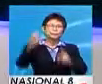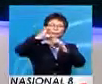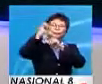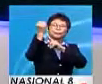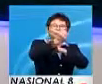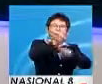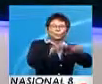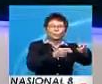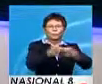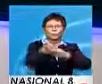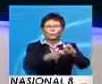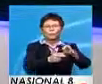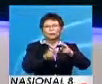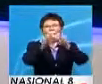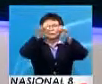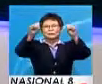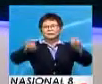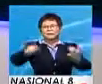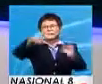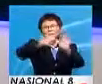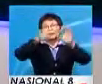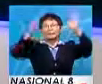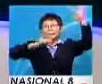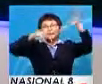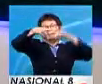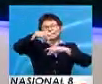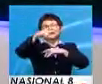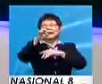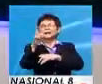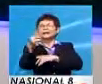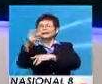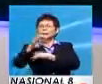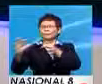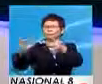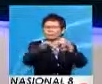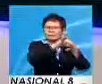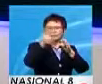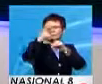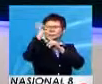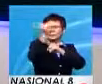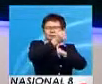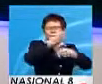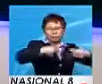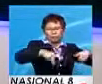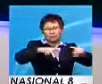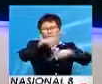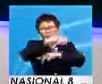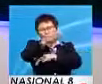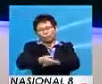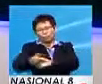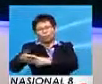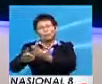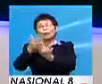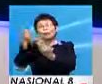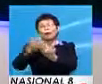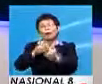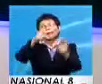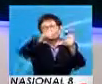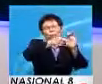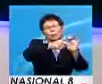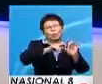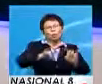persatuan pengusaha-pengusaha stesen minyak Malaysia pidam akan bekerjasama dengan persatuan pemasar dan kemudahan Petroleum